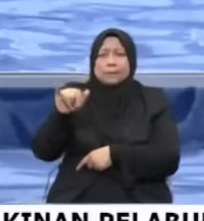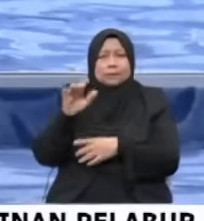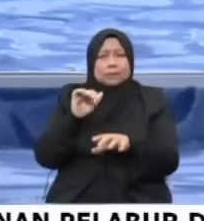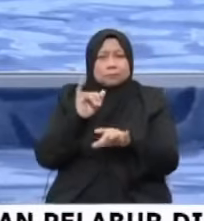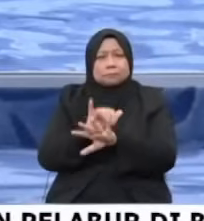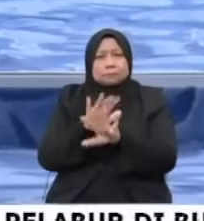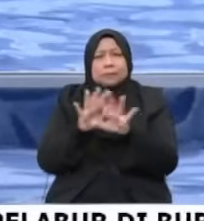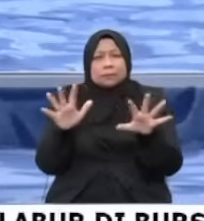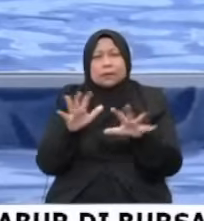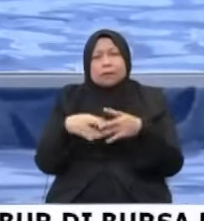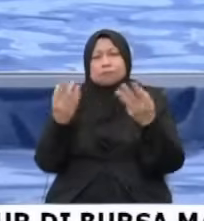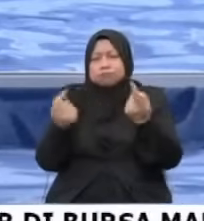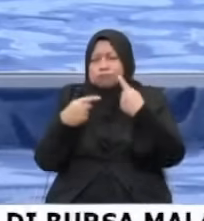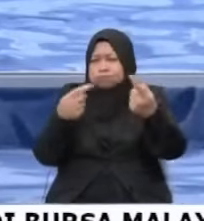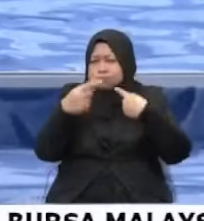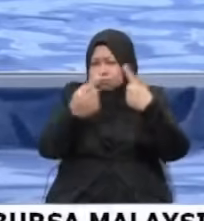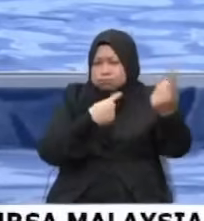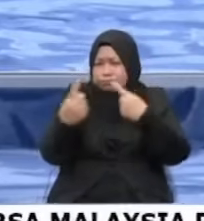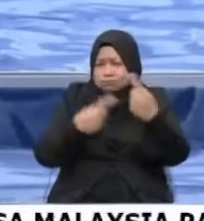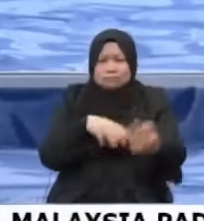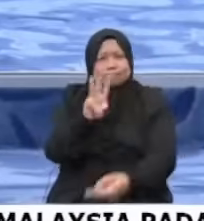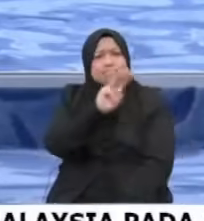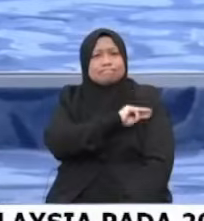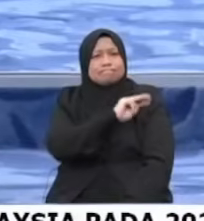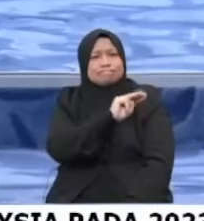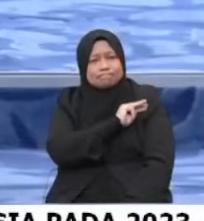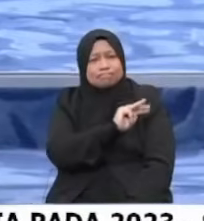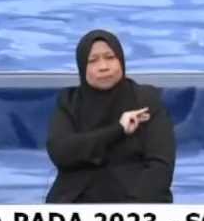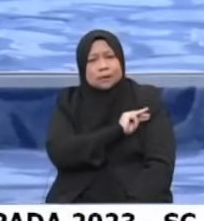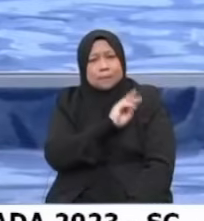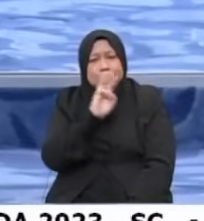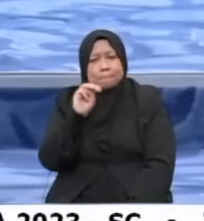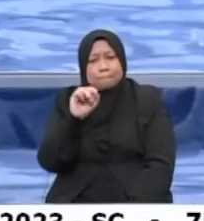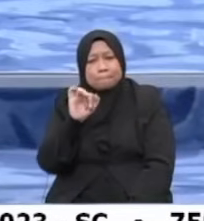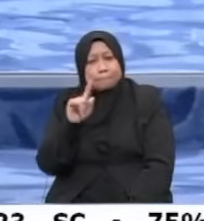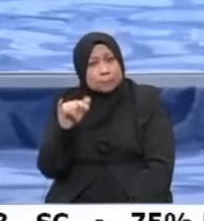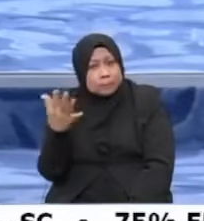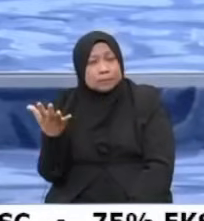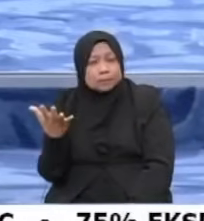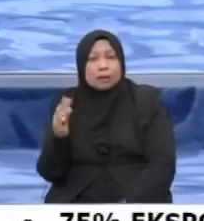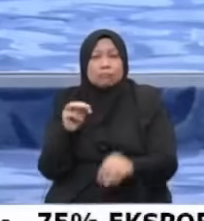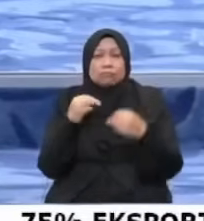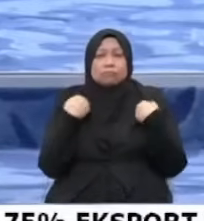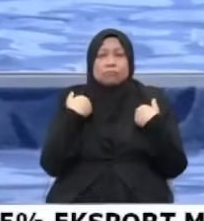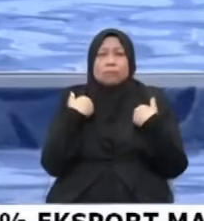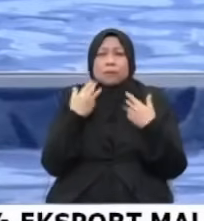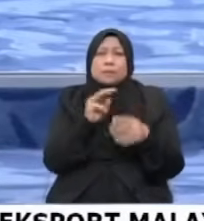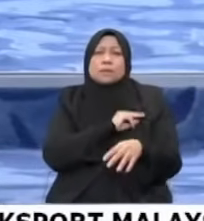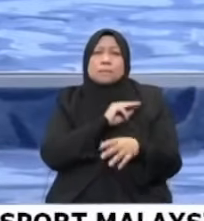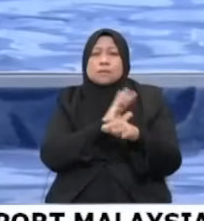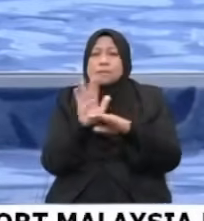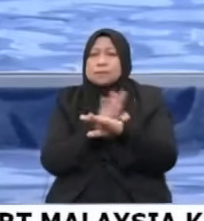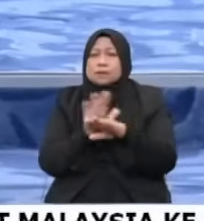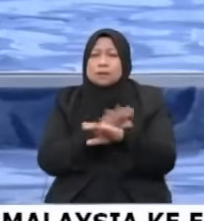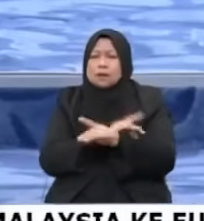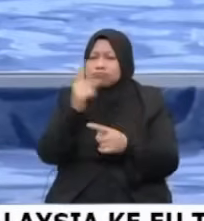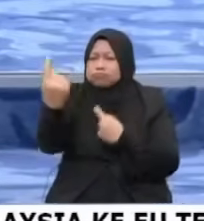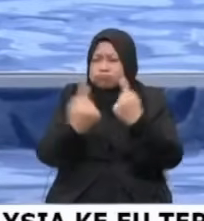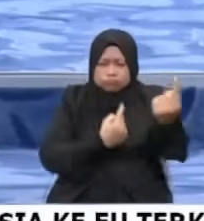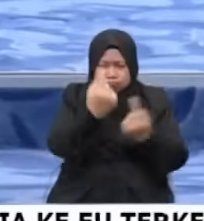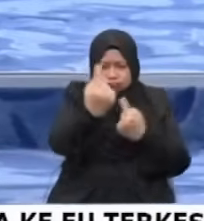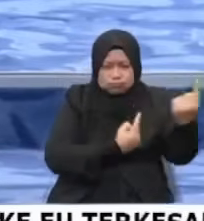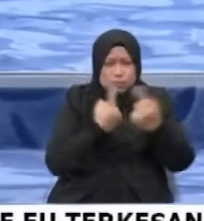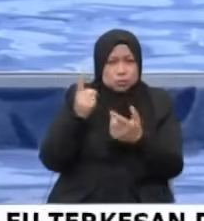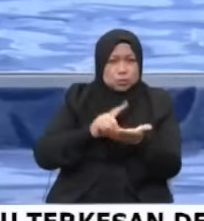menerima kehadiran menteri Miti menerima kehadiran menteri-menteri perdagangan hampir